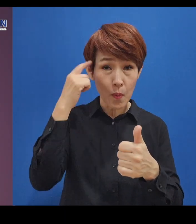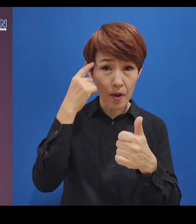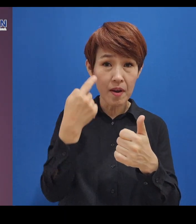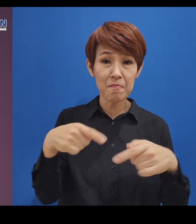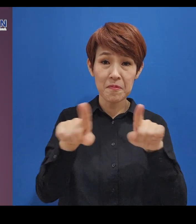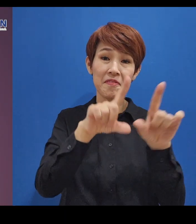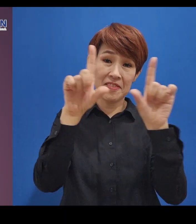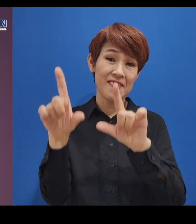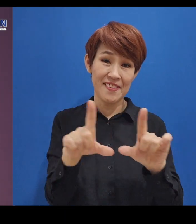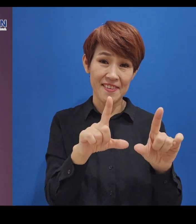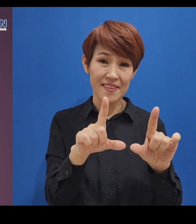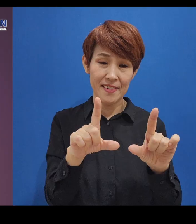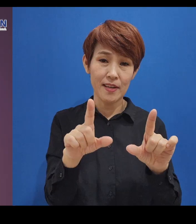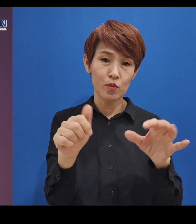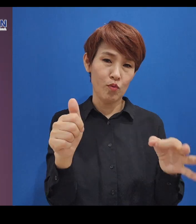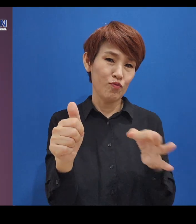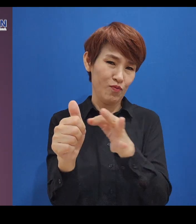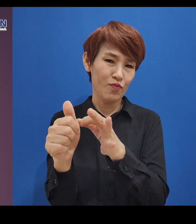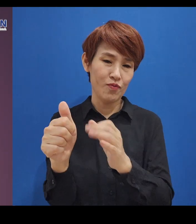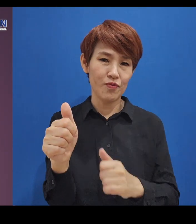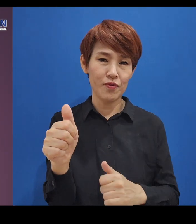있으니까 늘 배웁니다.